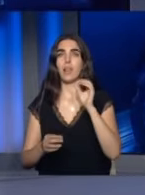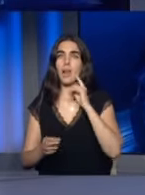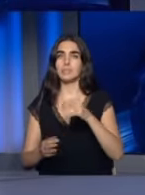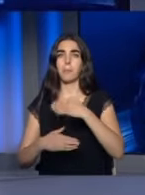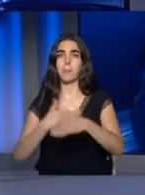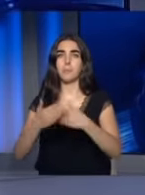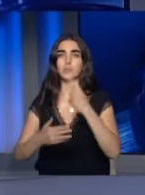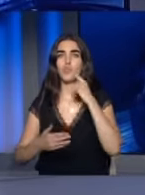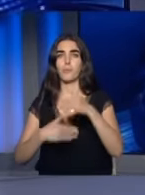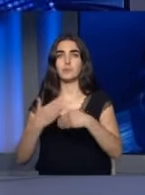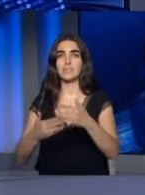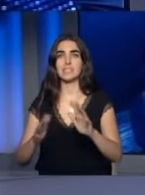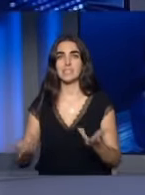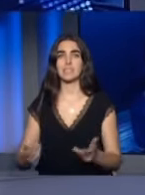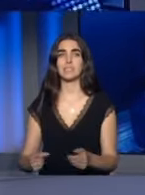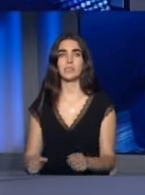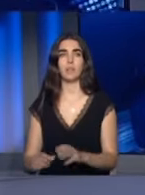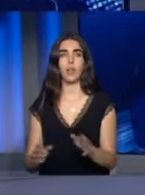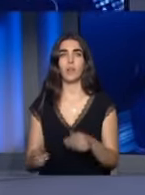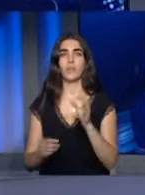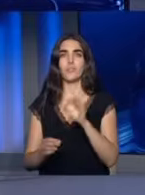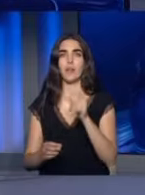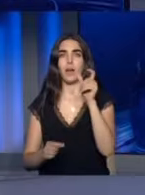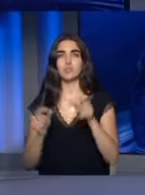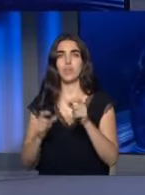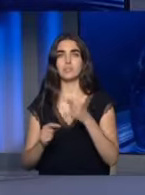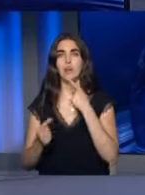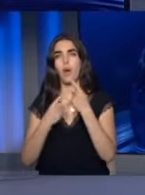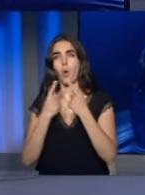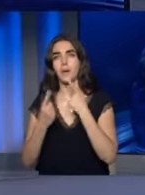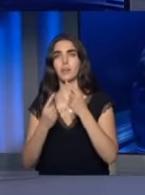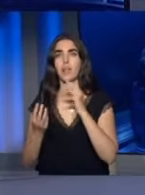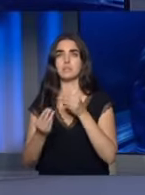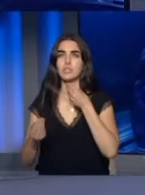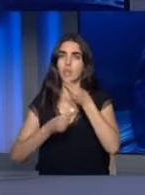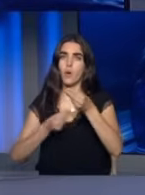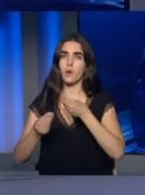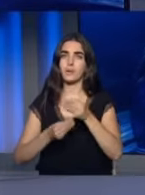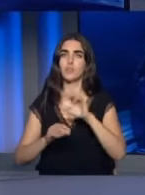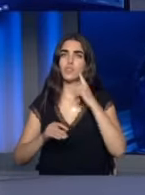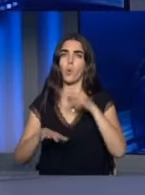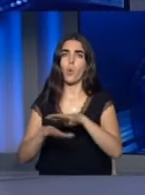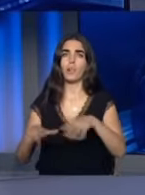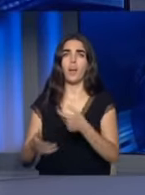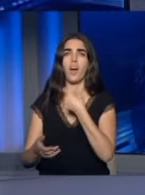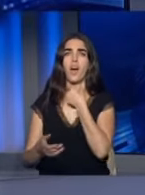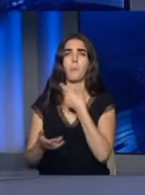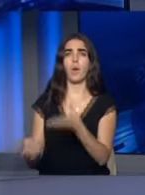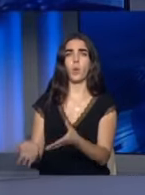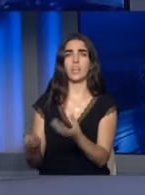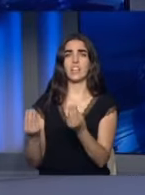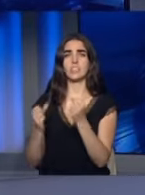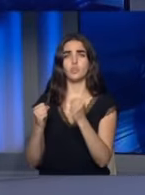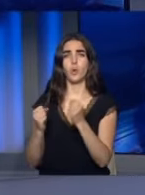اللحظه قلميه وجهود لدغي للوصول مع جميع الافرقاء وباي صيغه حوار او لقاء او تشاور الى